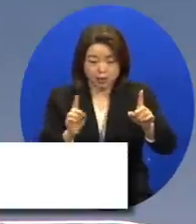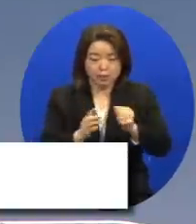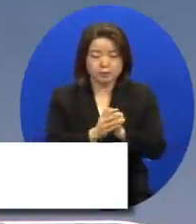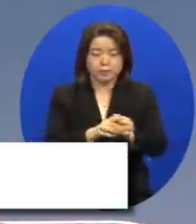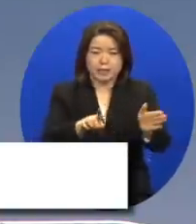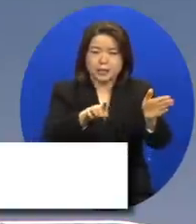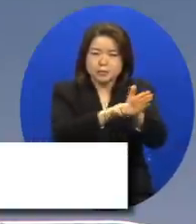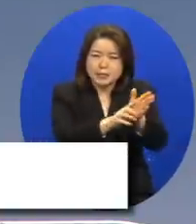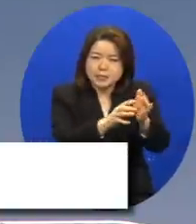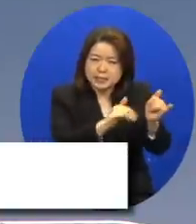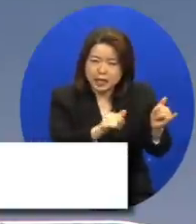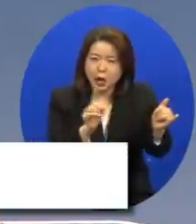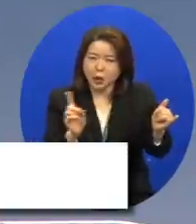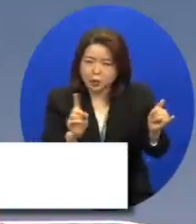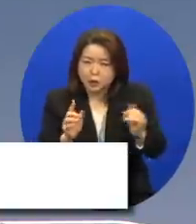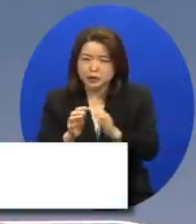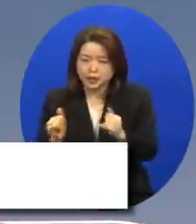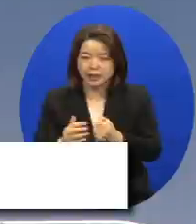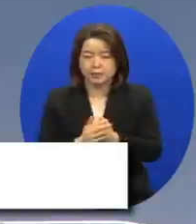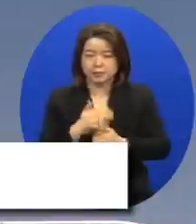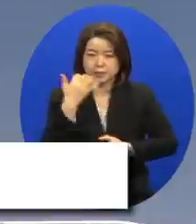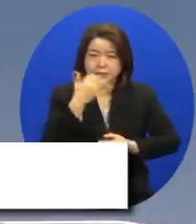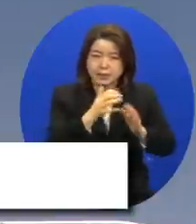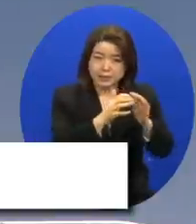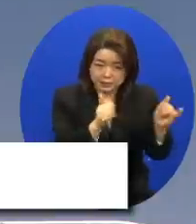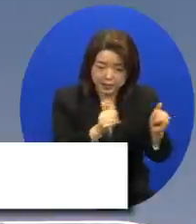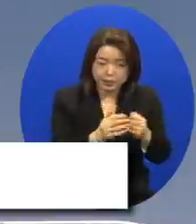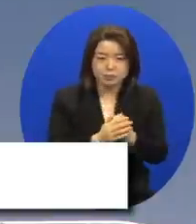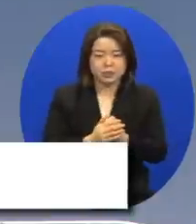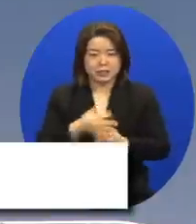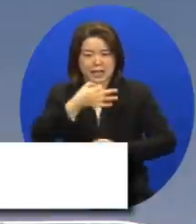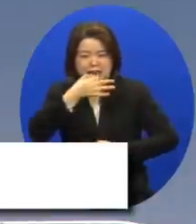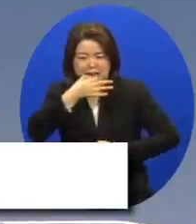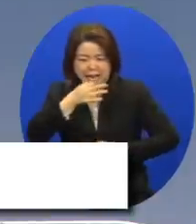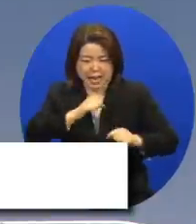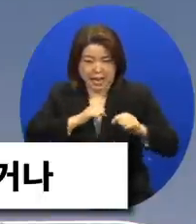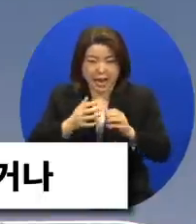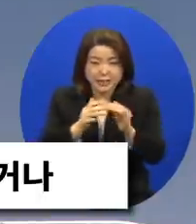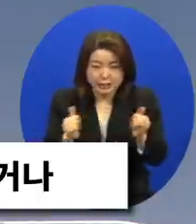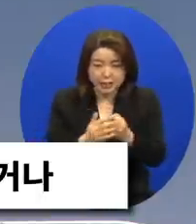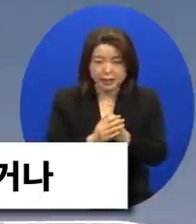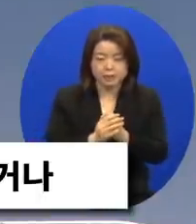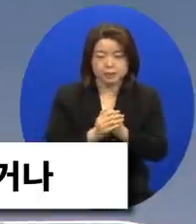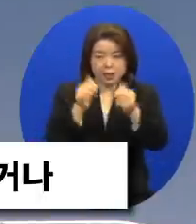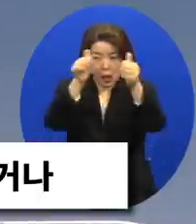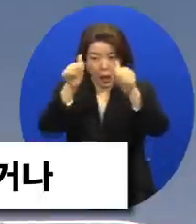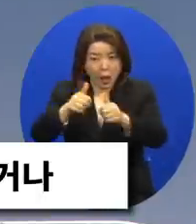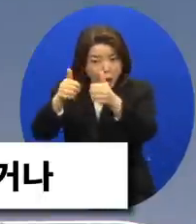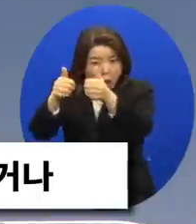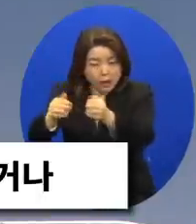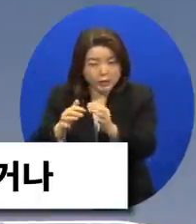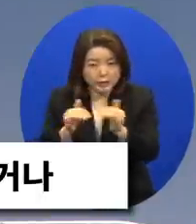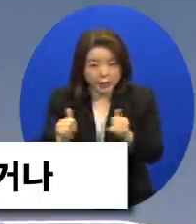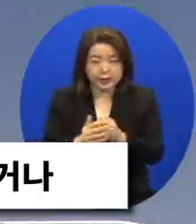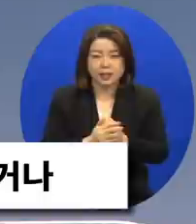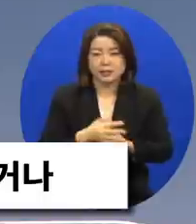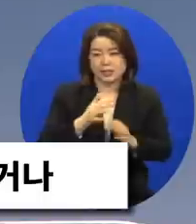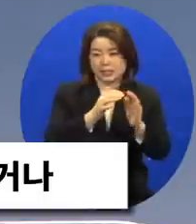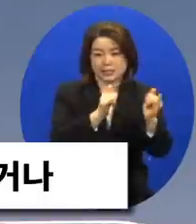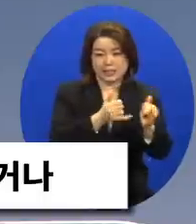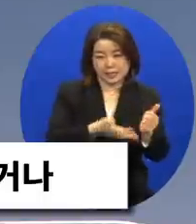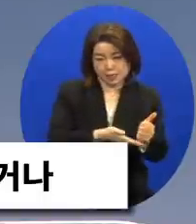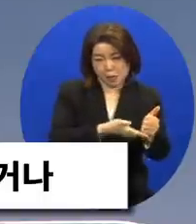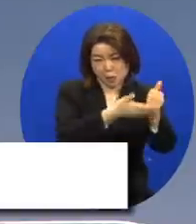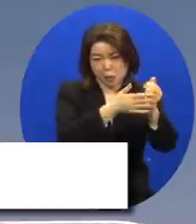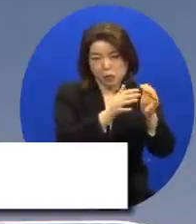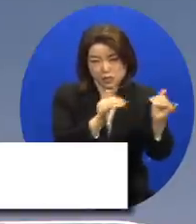라한은 어떤 사람이 은행 아는 사람이거나 탐욕을 부리는 사람이거나 우상을 숭배하는 사람이거나 사람을 중성